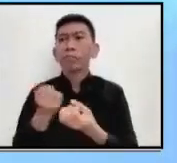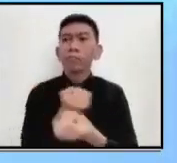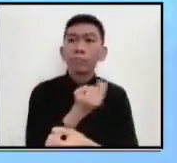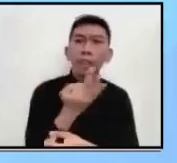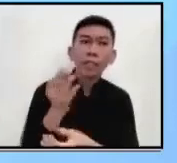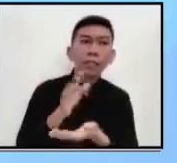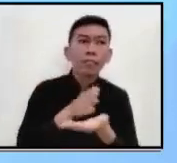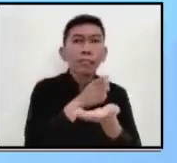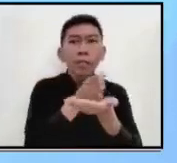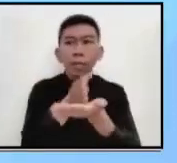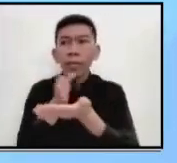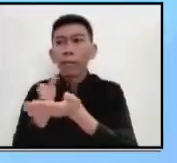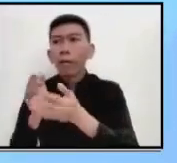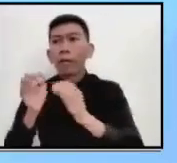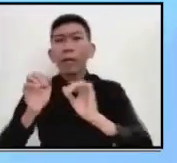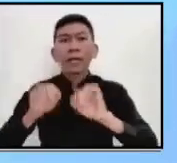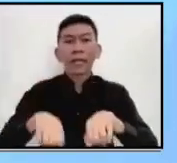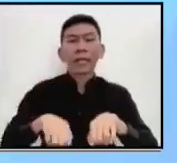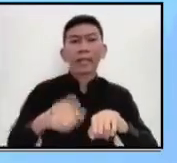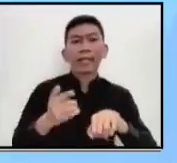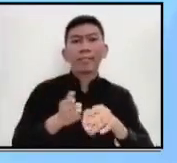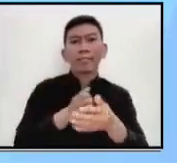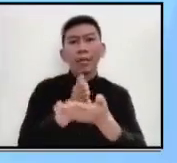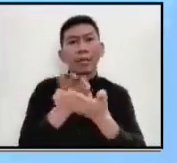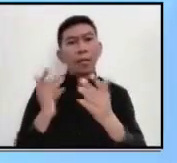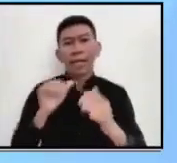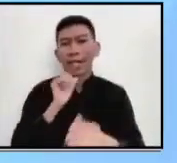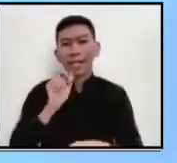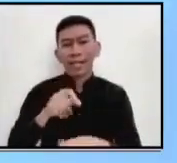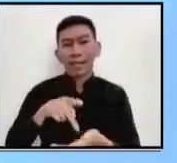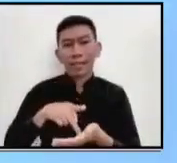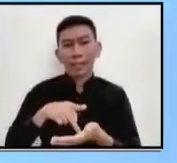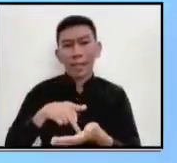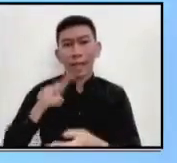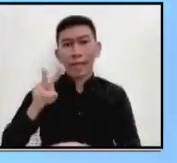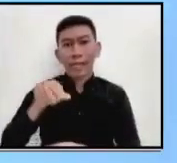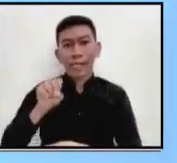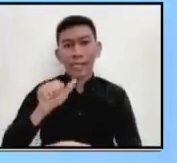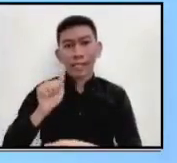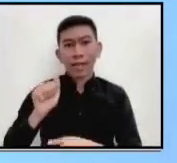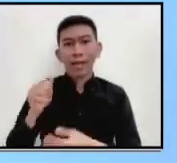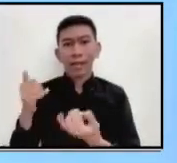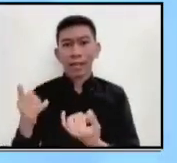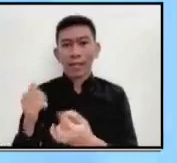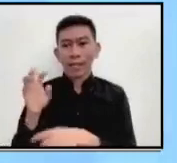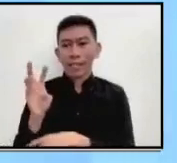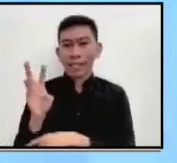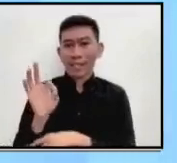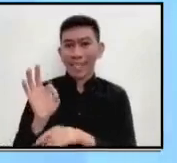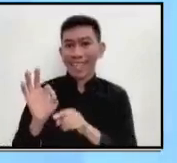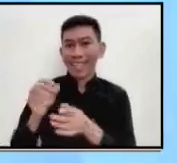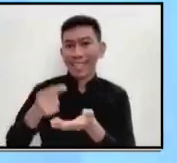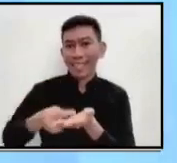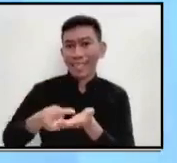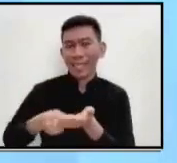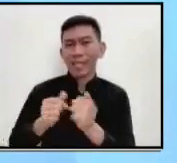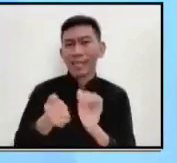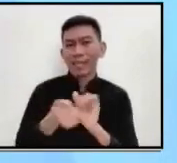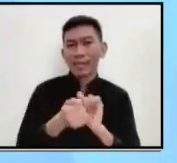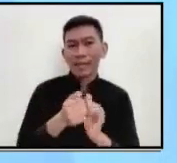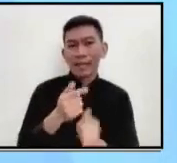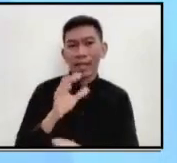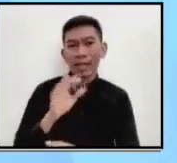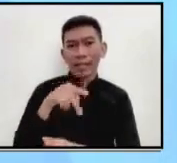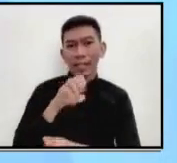visa. Nakakuha ng 69 visa-free score ang Pilipinas kasama ang Cape Verde Islands at Uganda. Ang